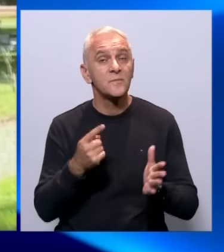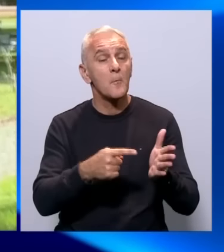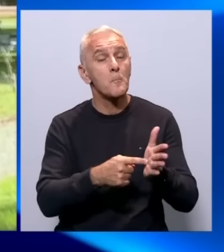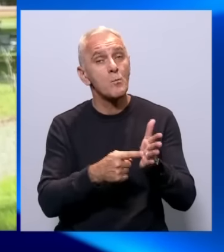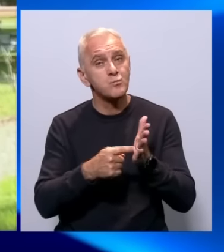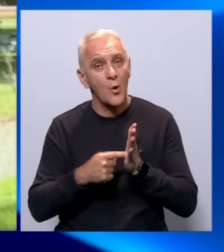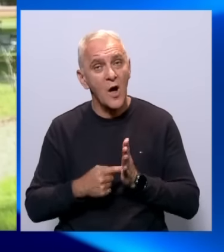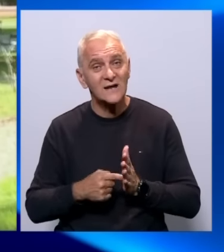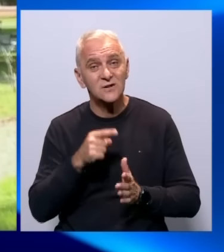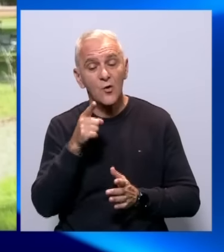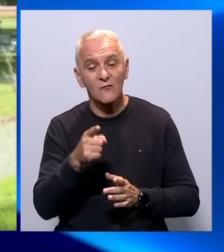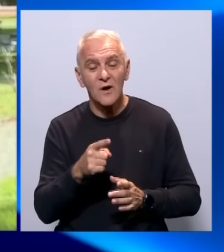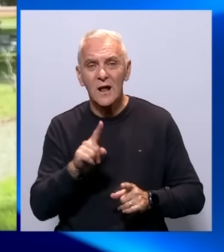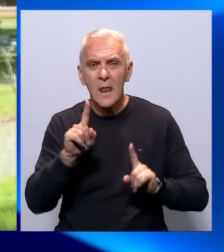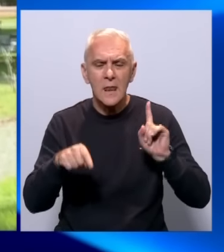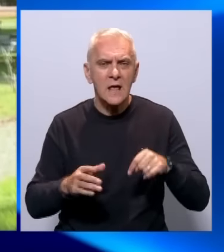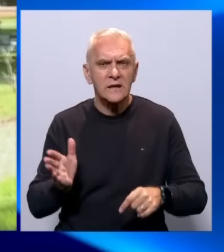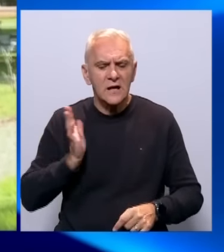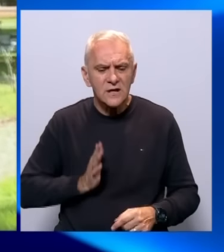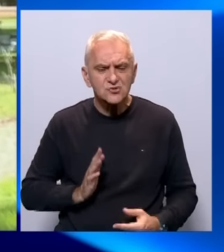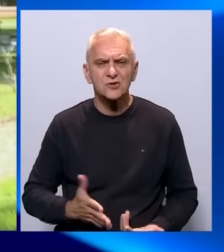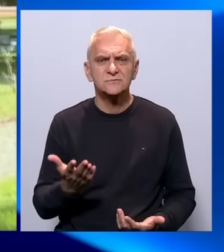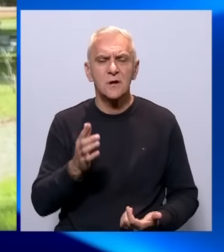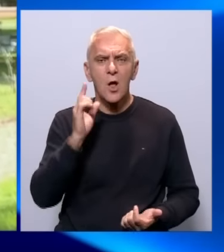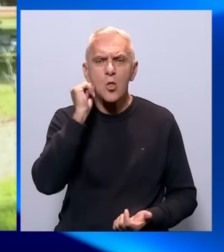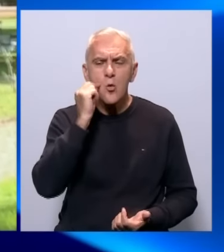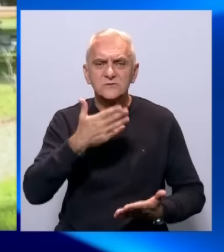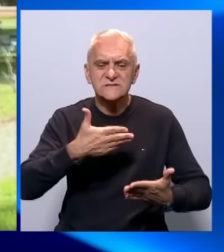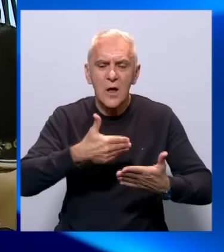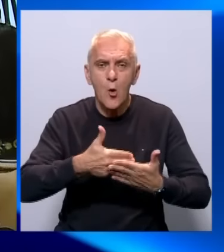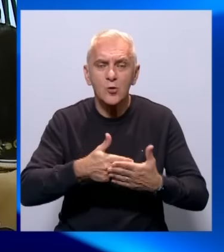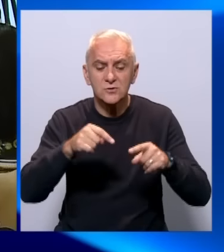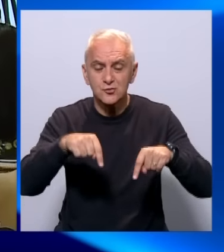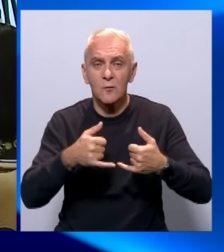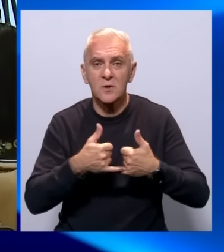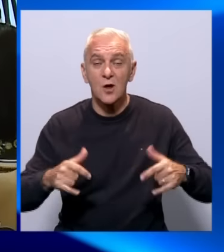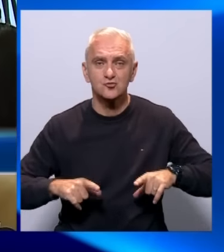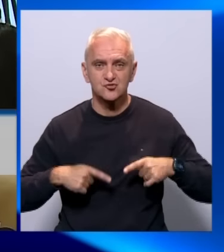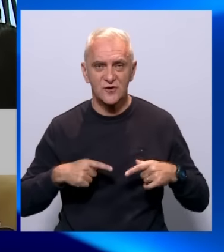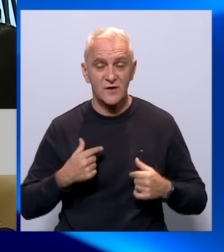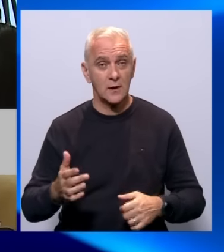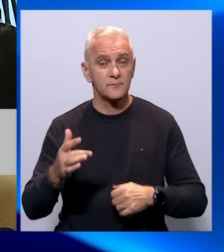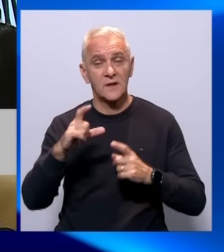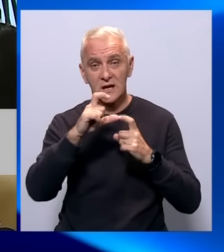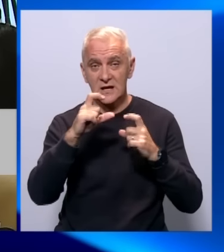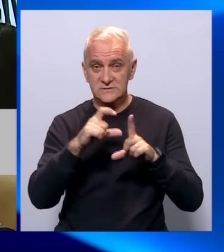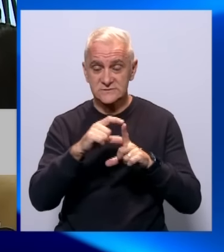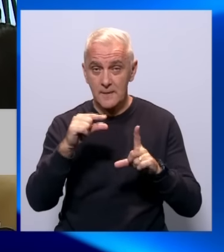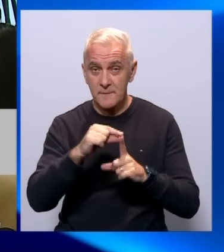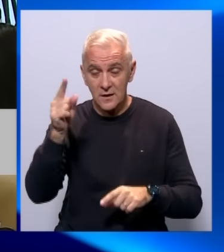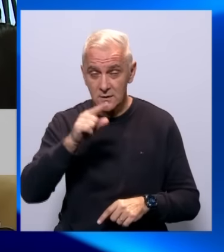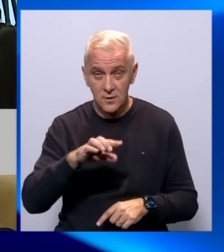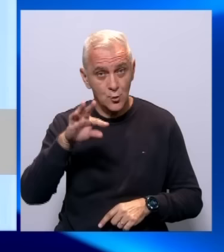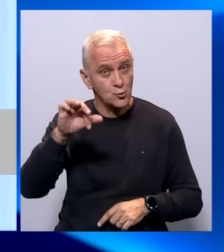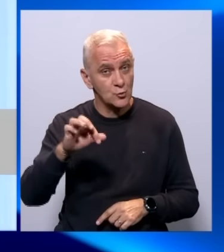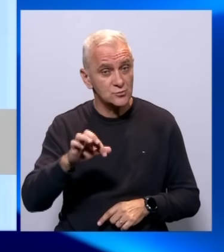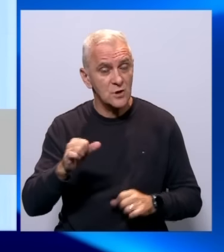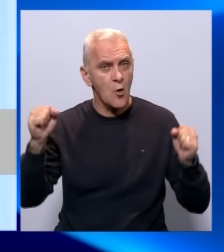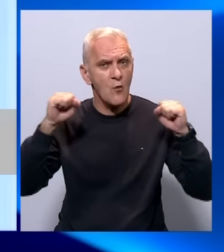pokazali da taj neki građanski, ljudski odnos u ovom gradu živi. Socijaldemokratska partija u Tuzli je na